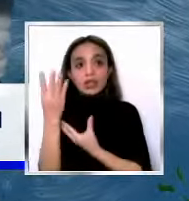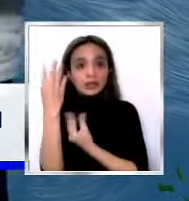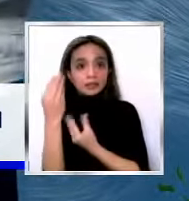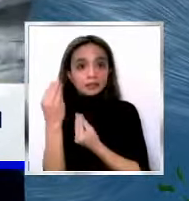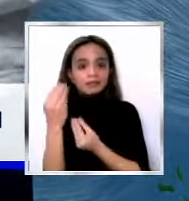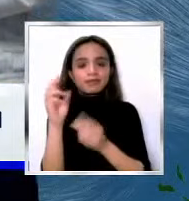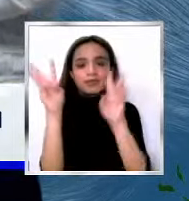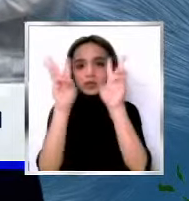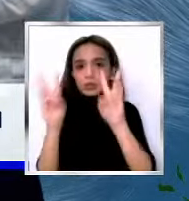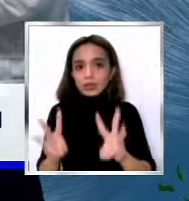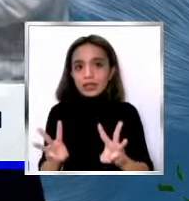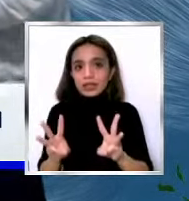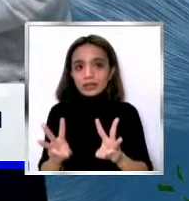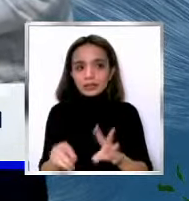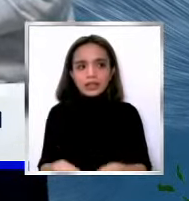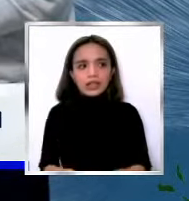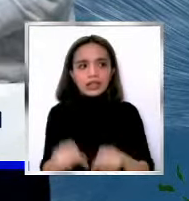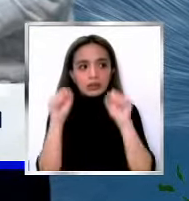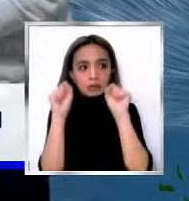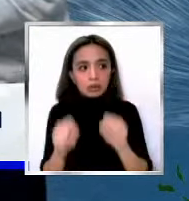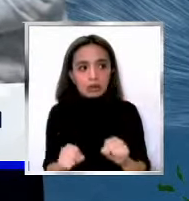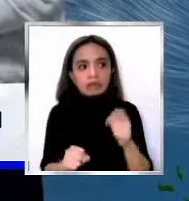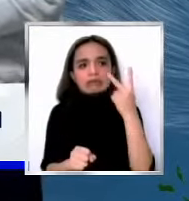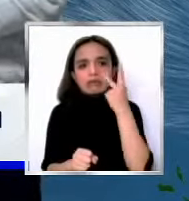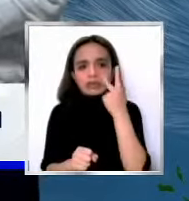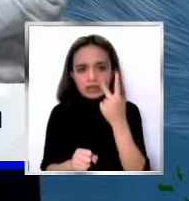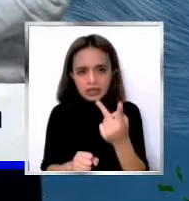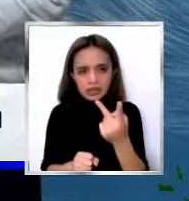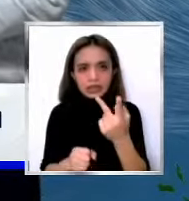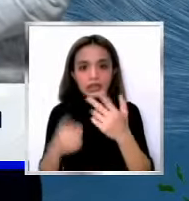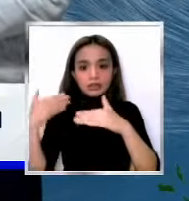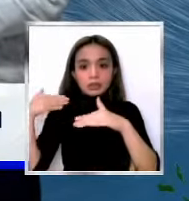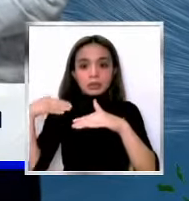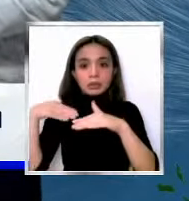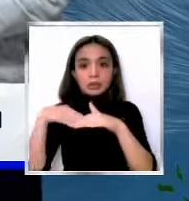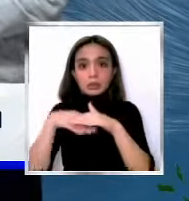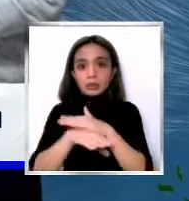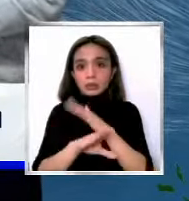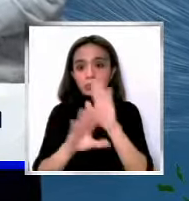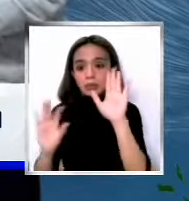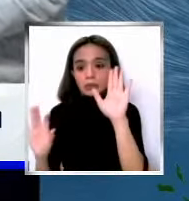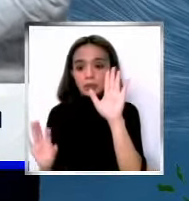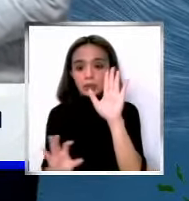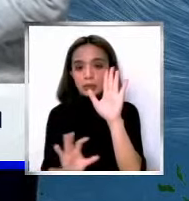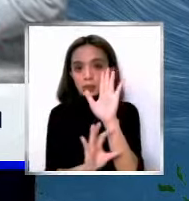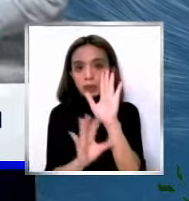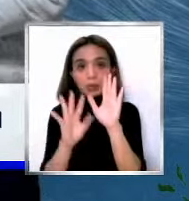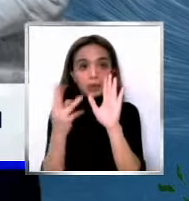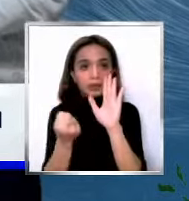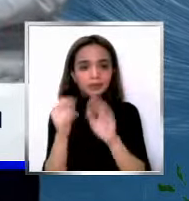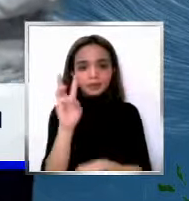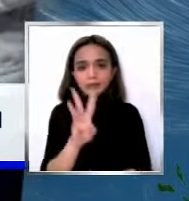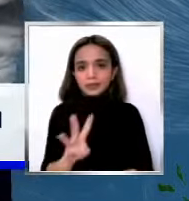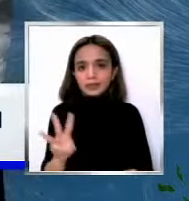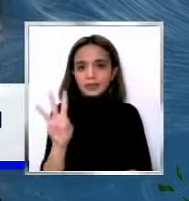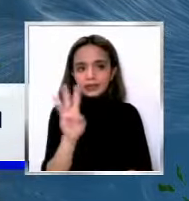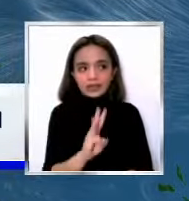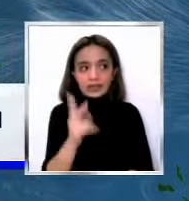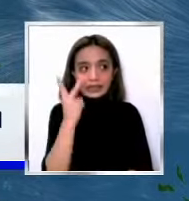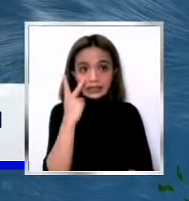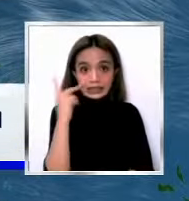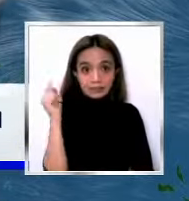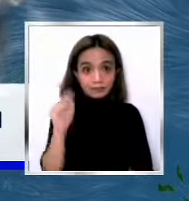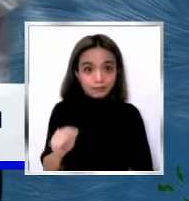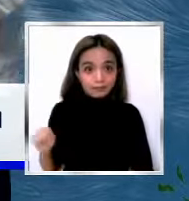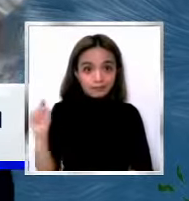wind map, may makikita natin na papasok po yan. Bukas yan, araw ng Miyerkules, yung circulation yung nakikita nyo. At inaasahan